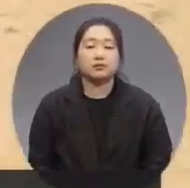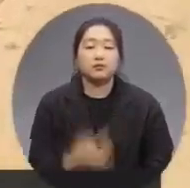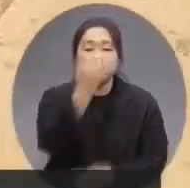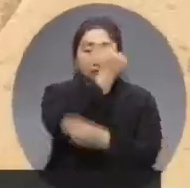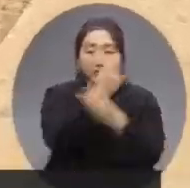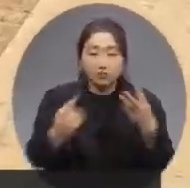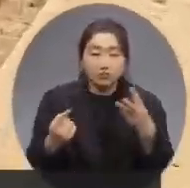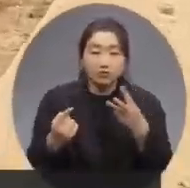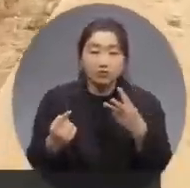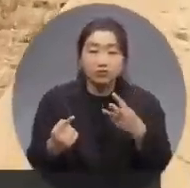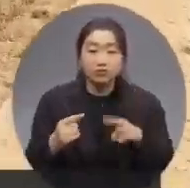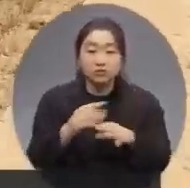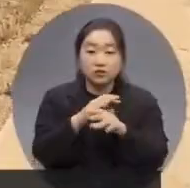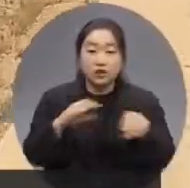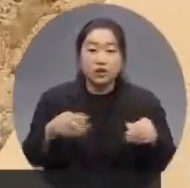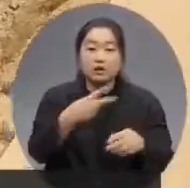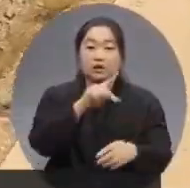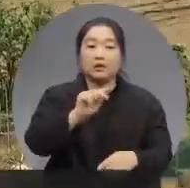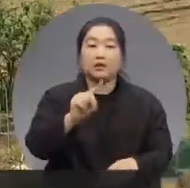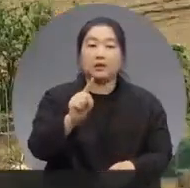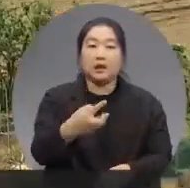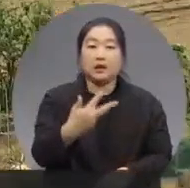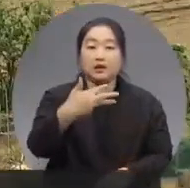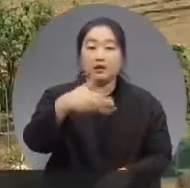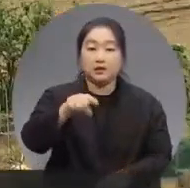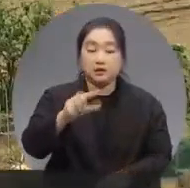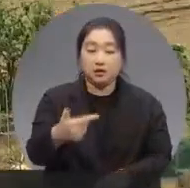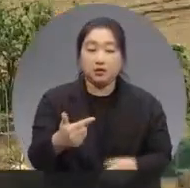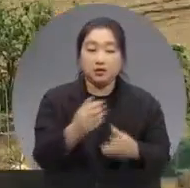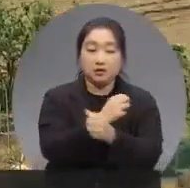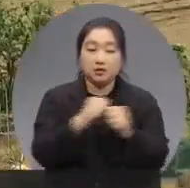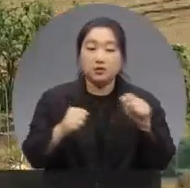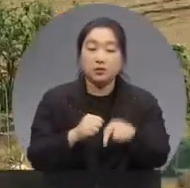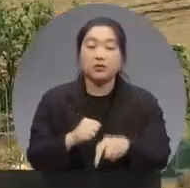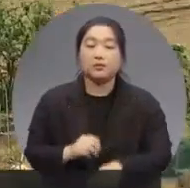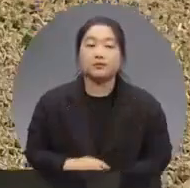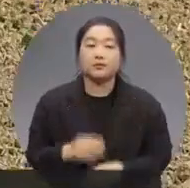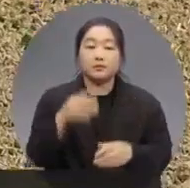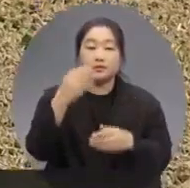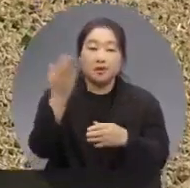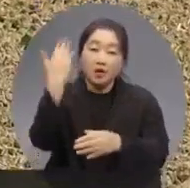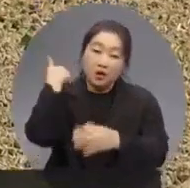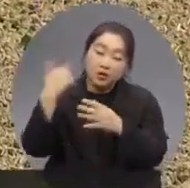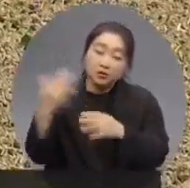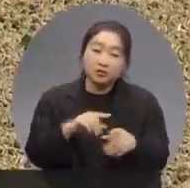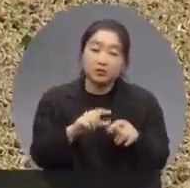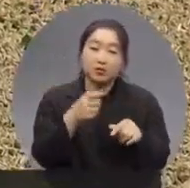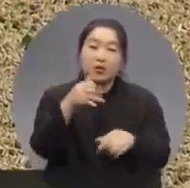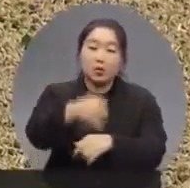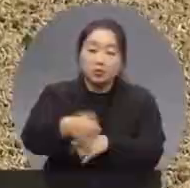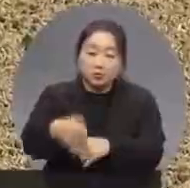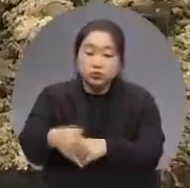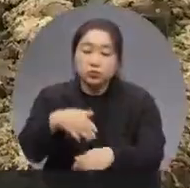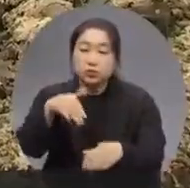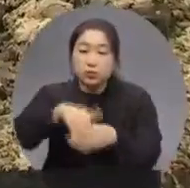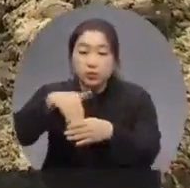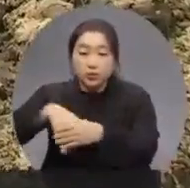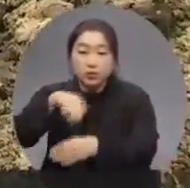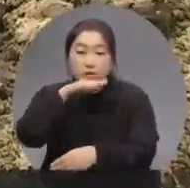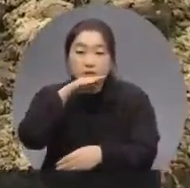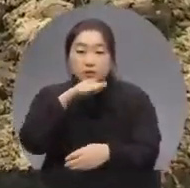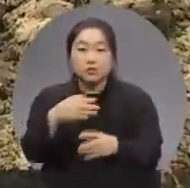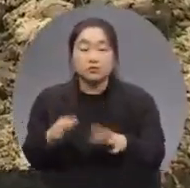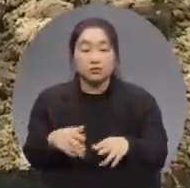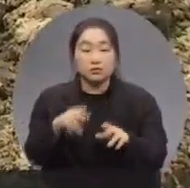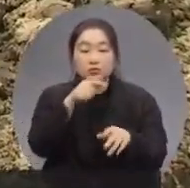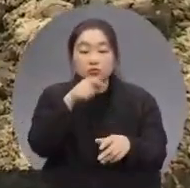충주 관문에 펼쳐진 달천뜰입니다. 예년 같으면 모내기를 위해 논에 물이 차 있어야 하지만 올해는 대부분 텅